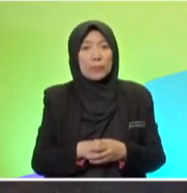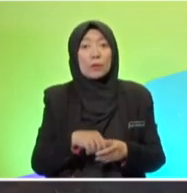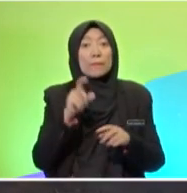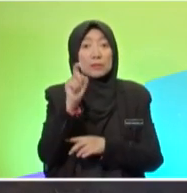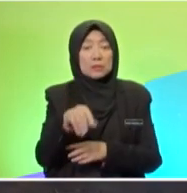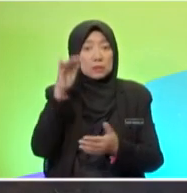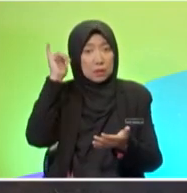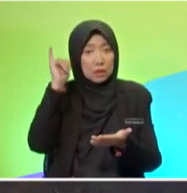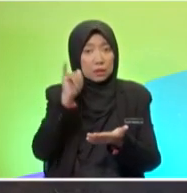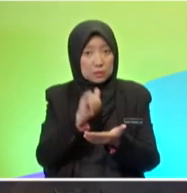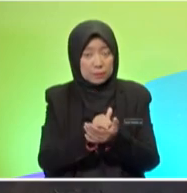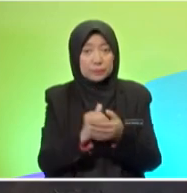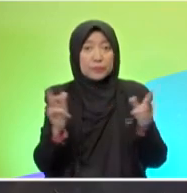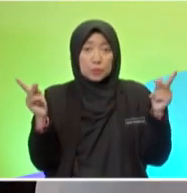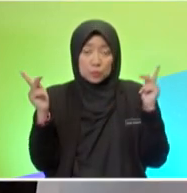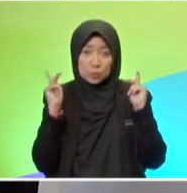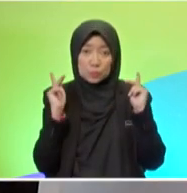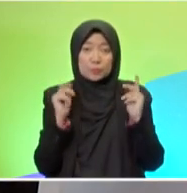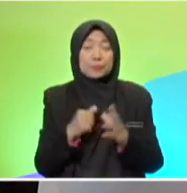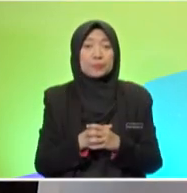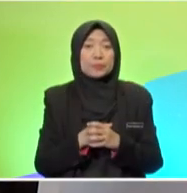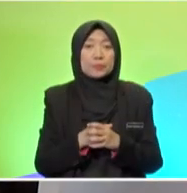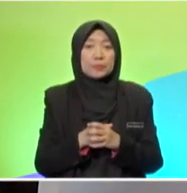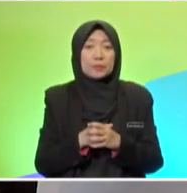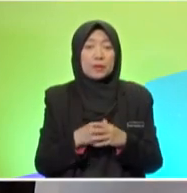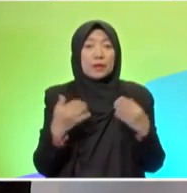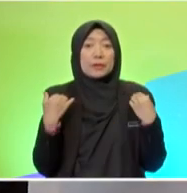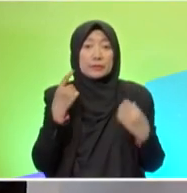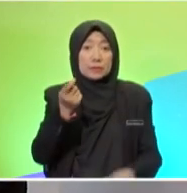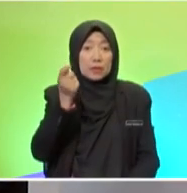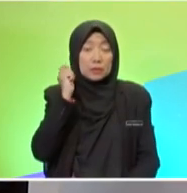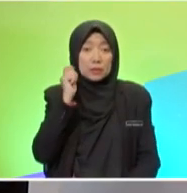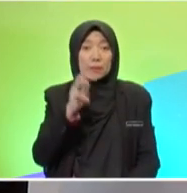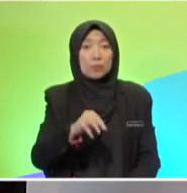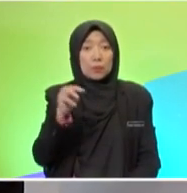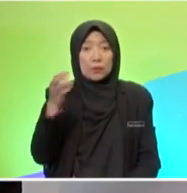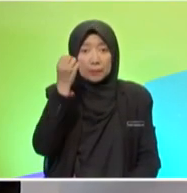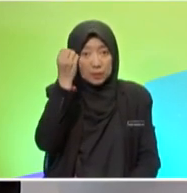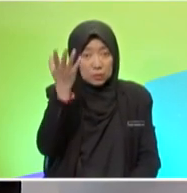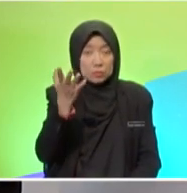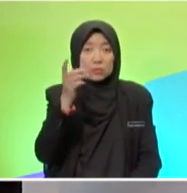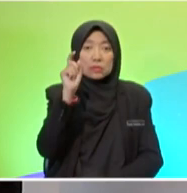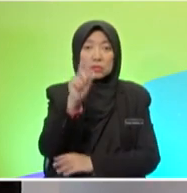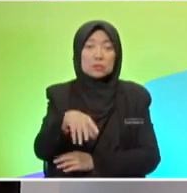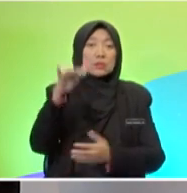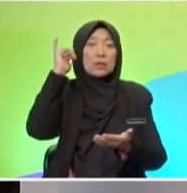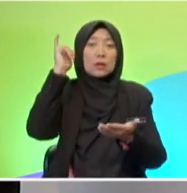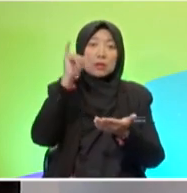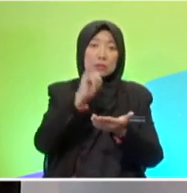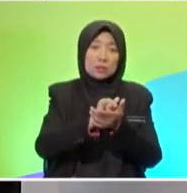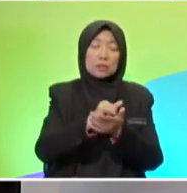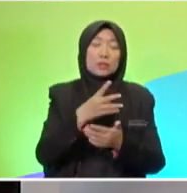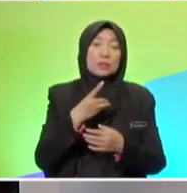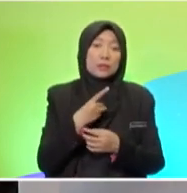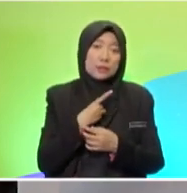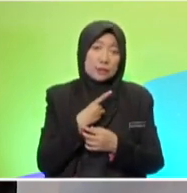karena kuat pada diri mereka Saya tertarik Apabila ada anak-anak Mari kita kata tadi dikena yakin pada diri dia sebenarnya bila kita Yakin pada diri kita